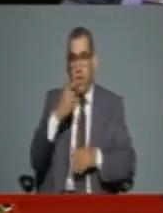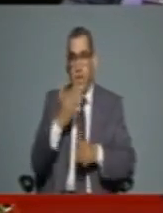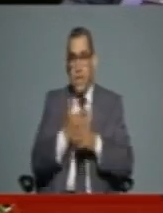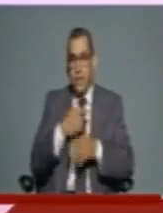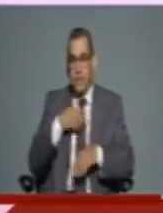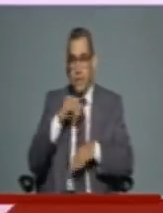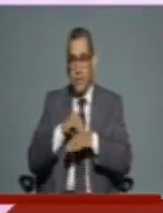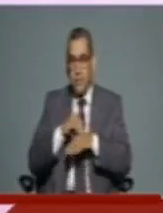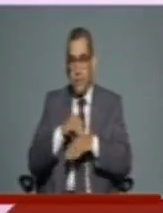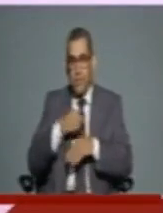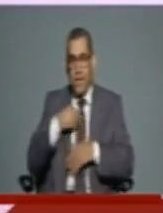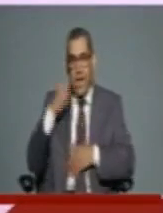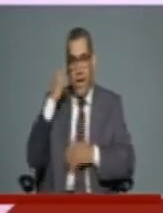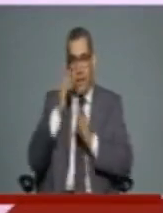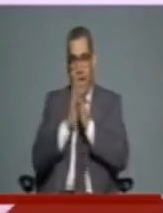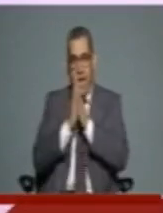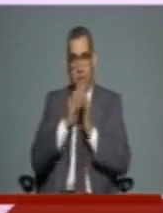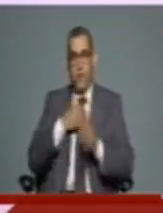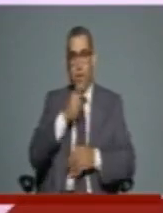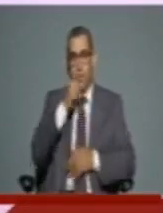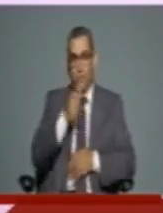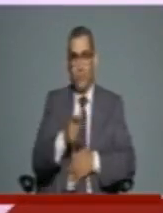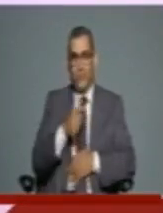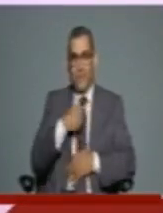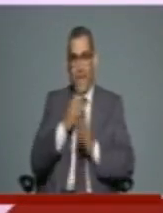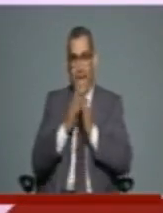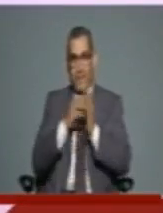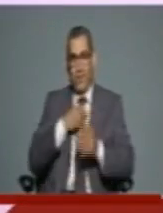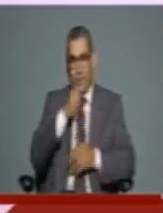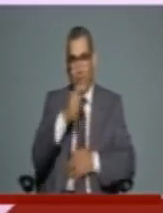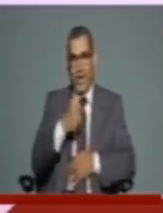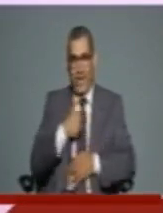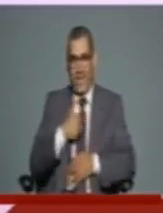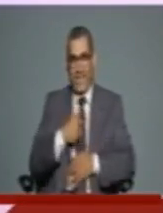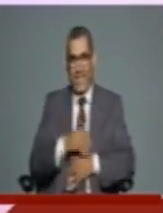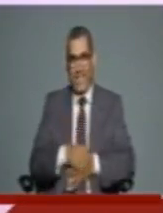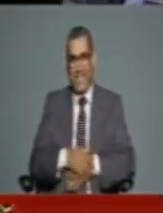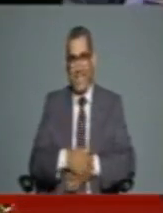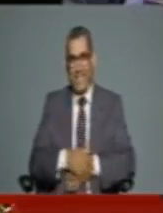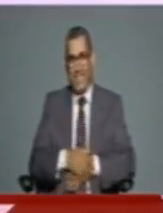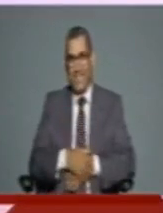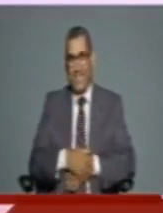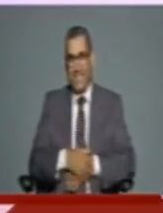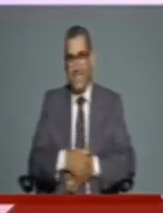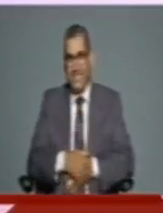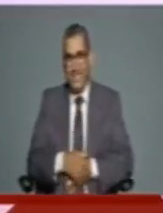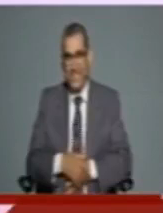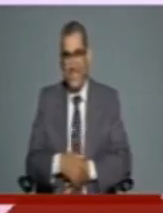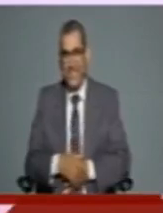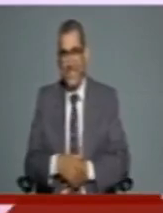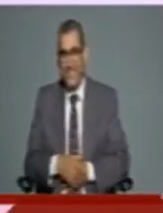أنا بعتذر وأقول.